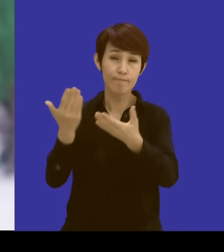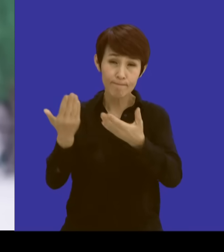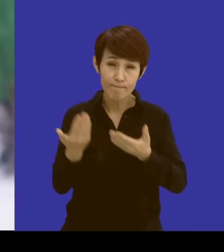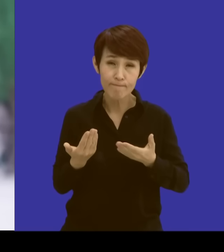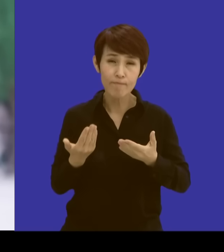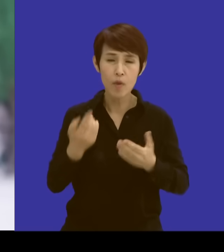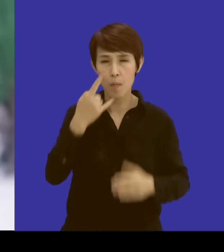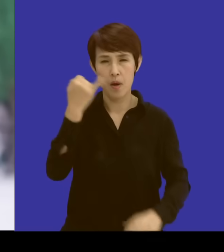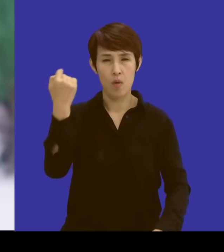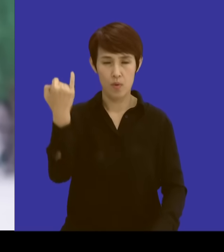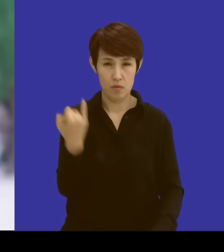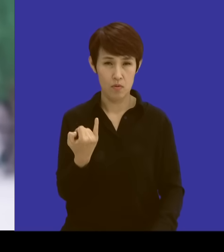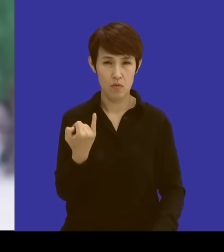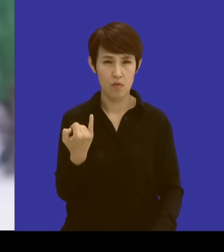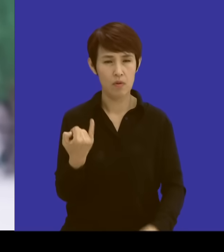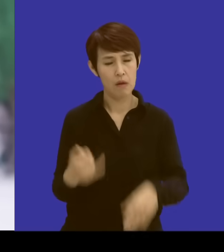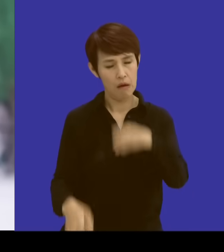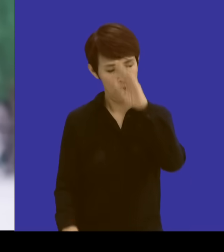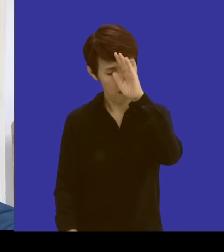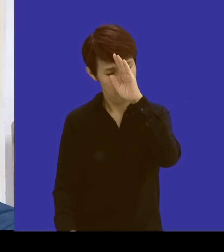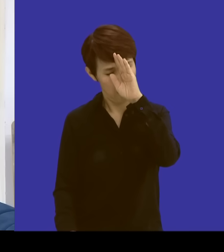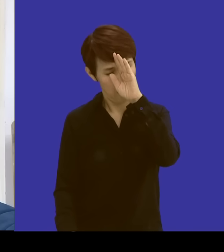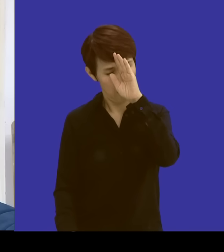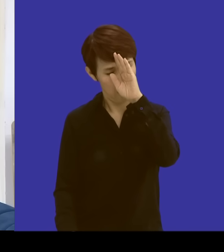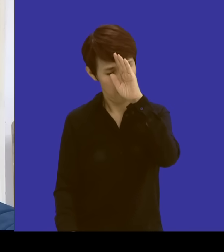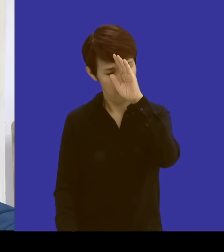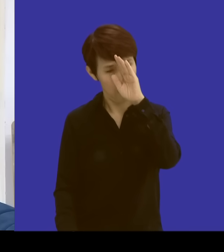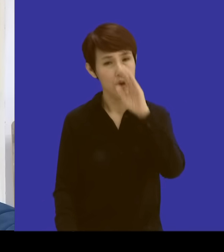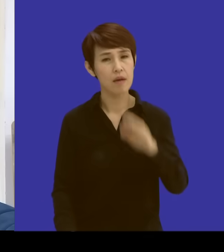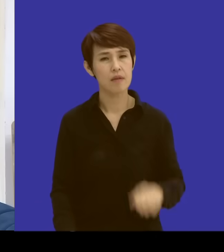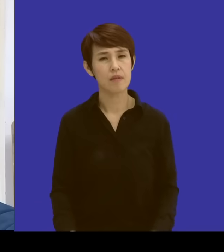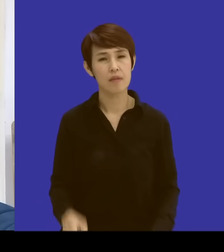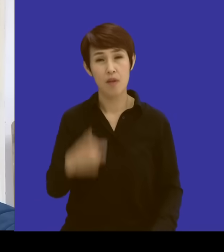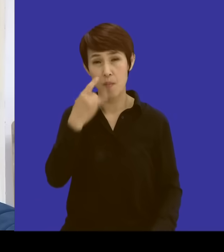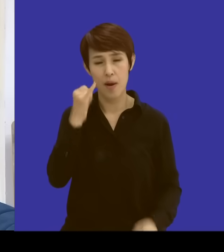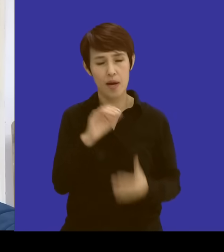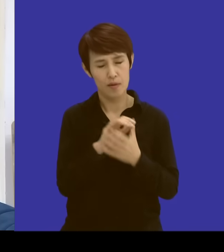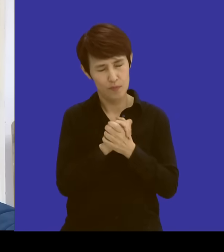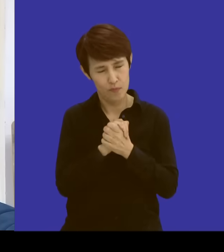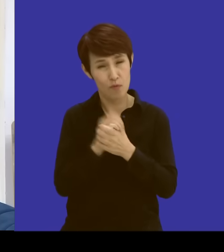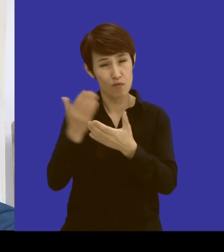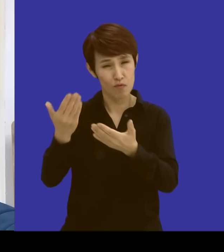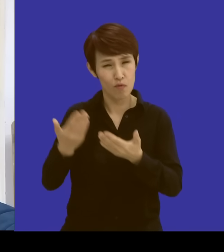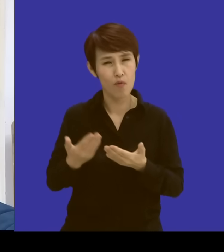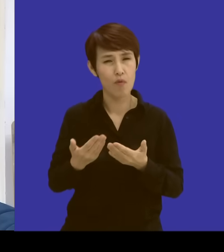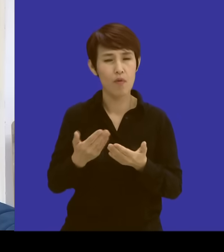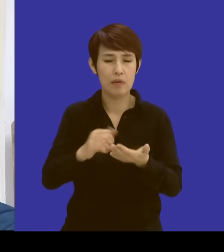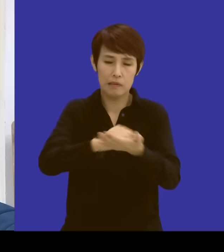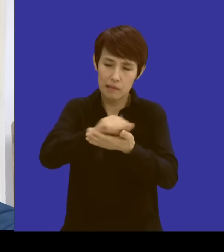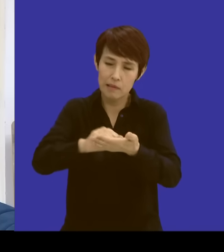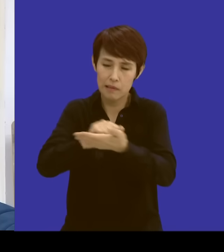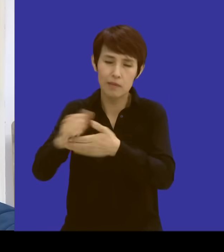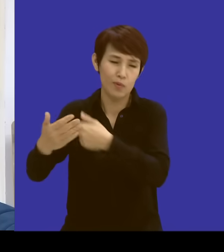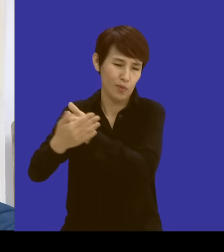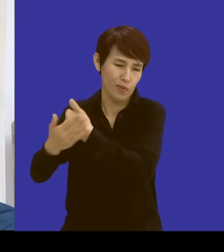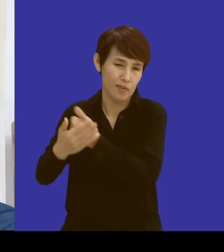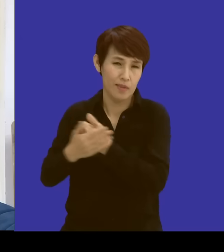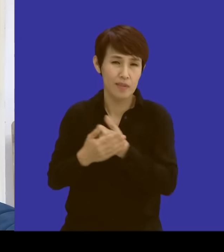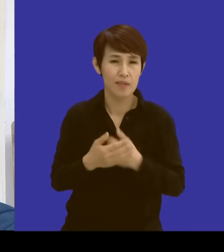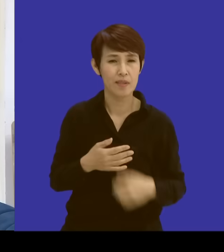네. 오셨는데 제가 이렇게 아파 누워 있으니까 이제 이렇게 기도도 해주시고 막 살림도 도와주시고 하시죠. 그러면서 또 이제 저희